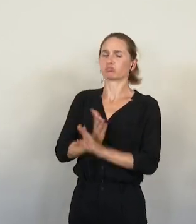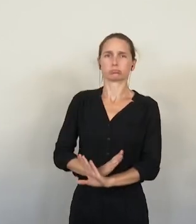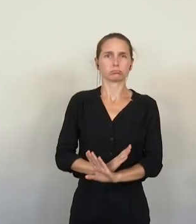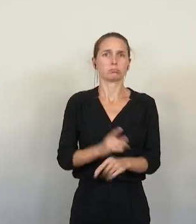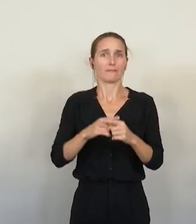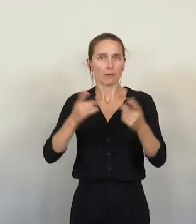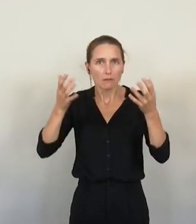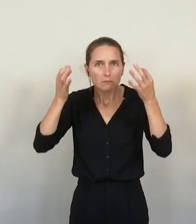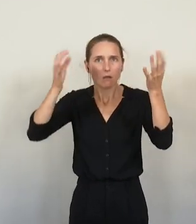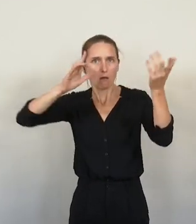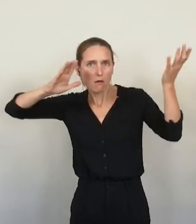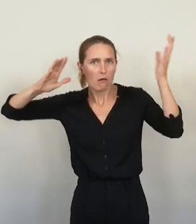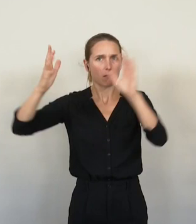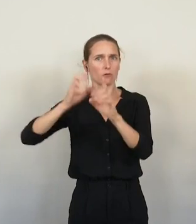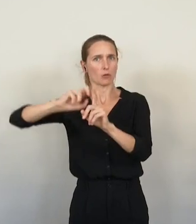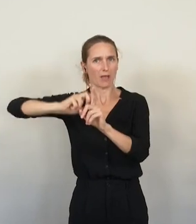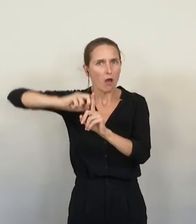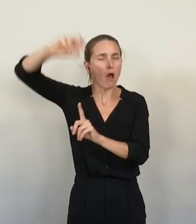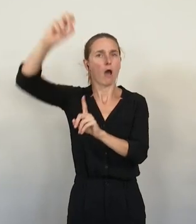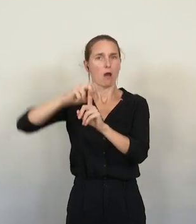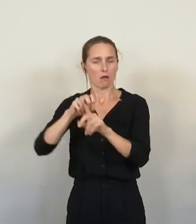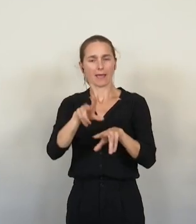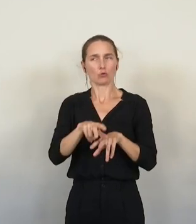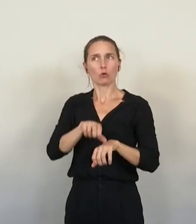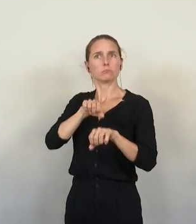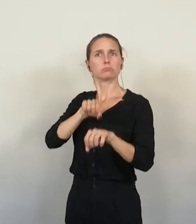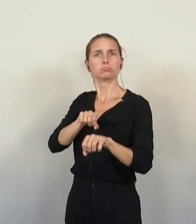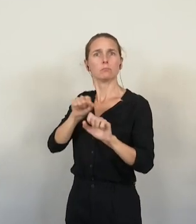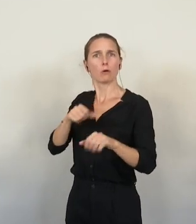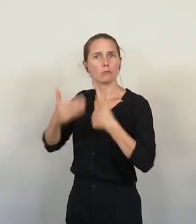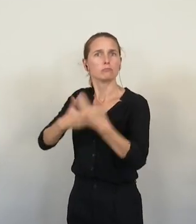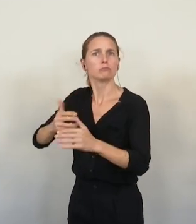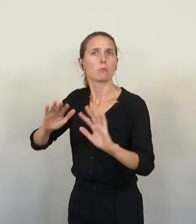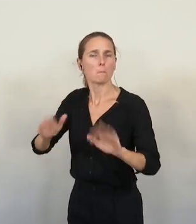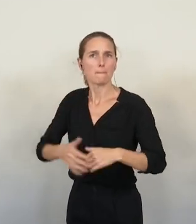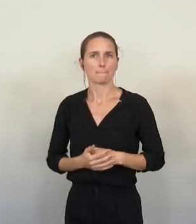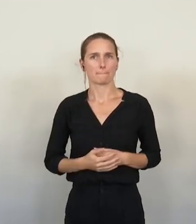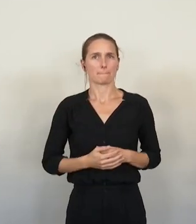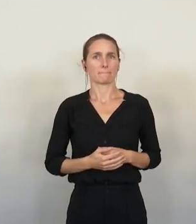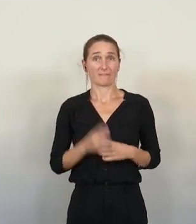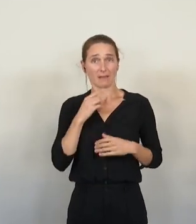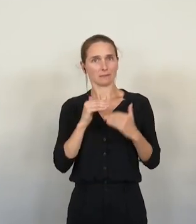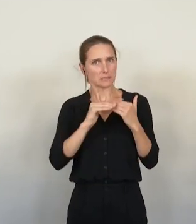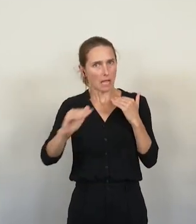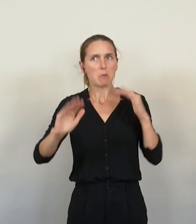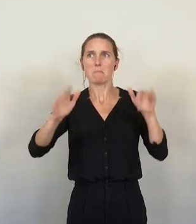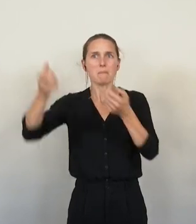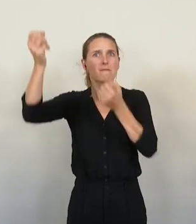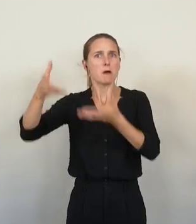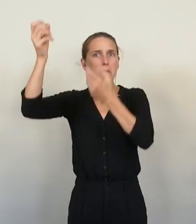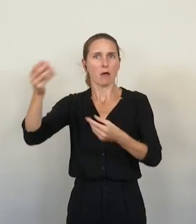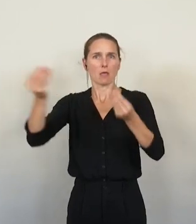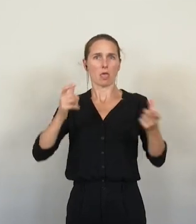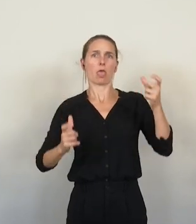capacité d'adaptabilité face aux crises et ruptures que nous connaissons déjà et que nous connaîtrons dans le futur qu'il soit proche